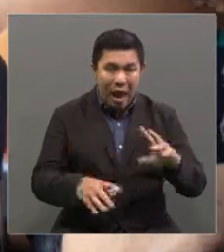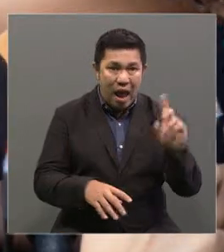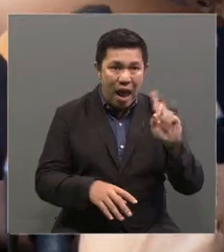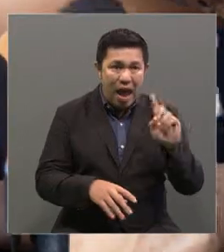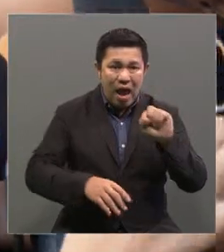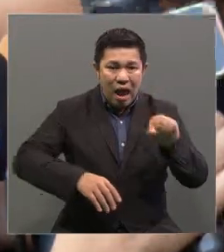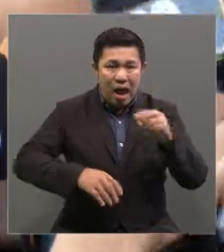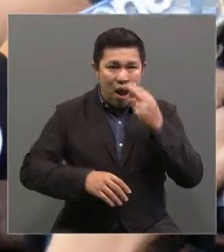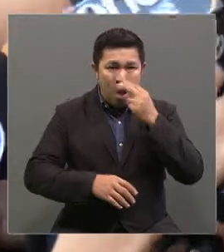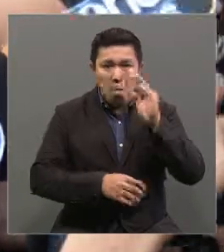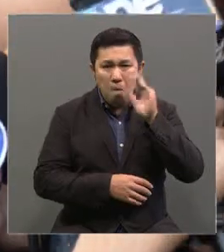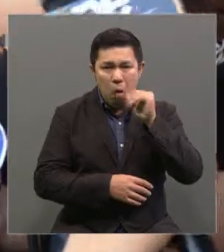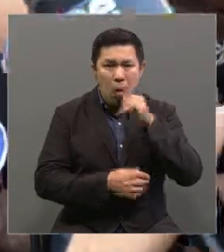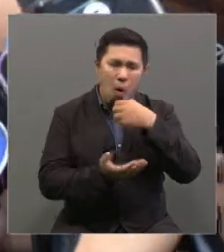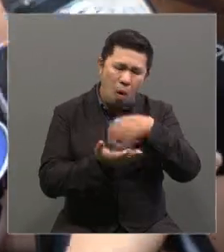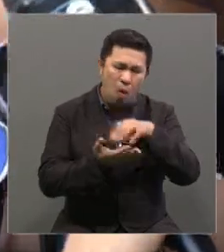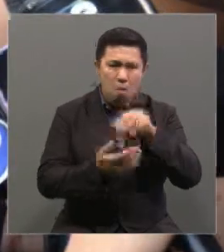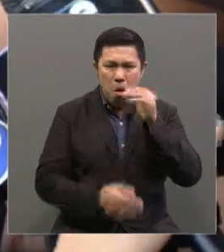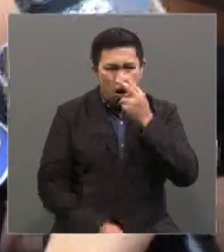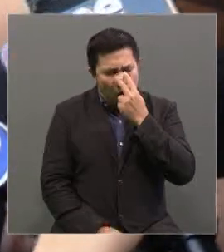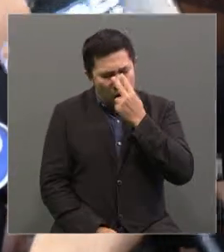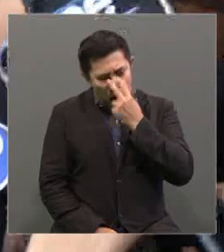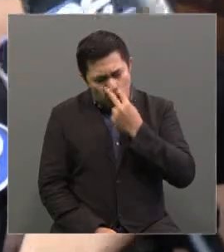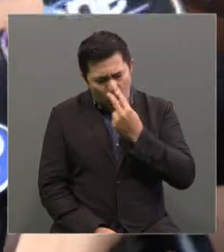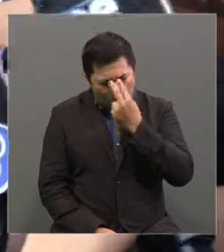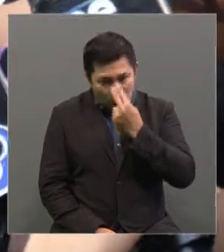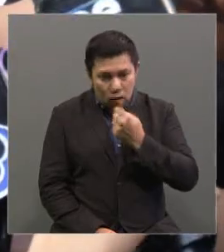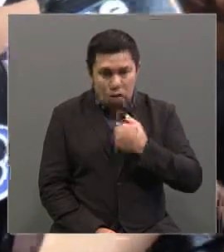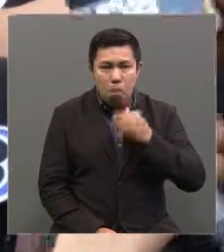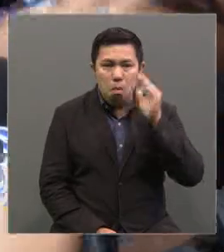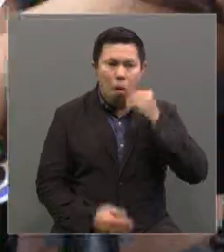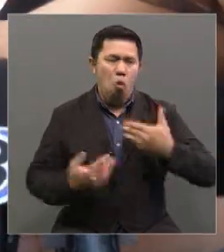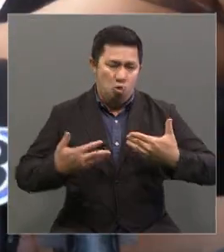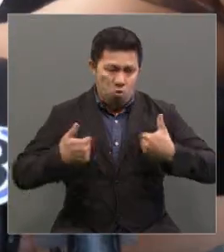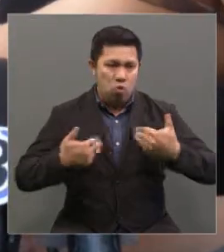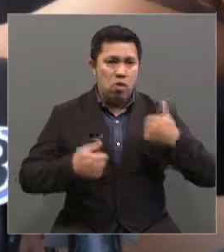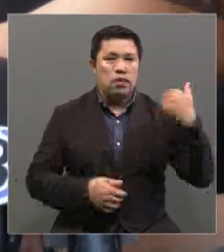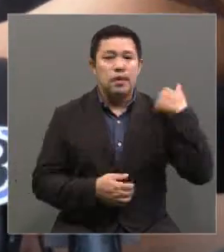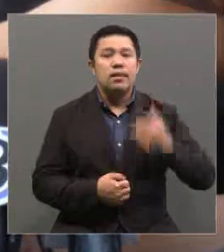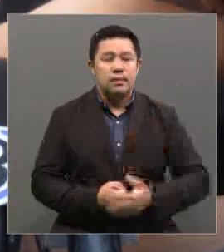นี่อย่างที่คุณผู้ชมเห็นคุณพ่อก็ร้องไห้เลยกลั้นน้ำตาไว้ไม่อยู่บอกว่าเป็นวันที่พ่อดีใจที่สุดครับ